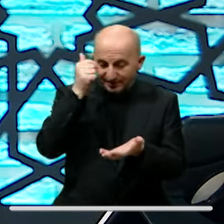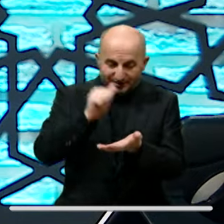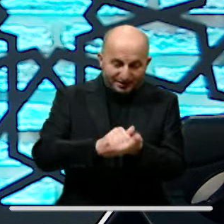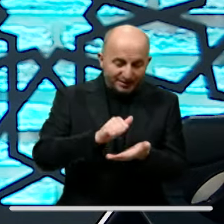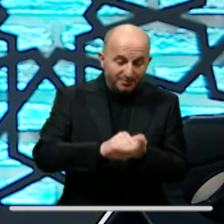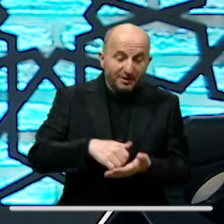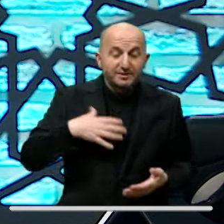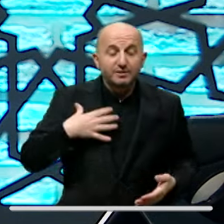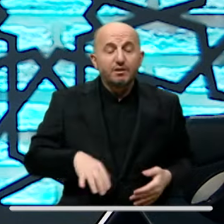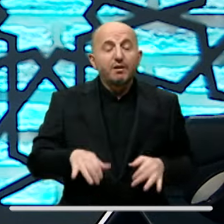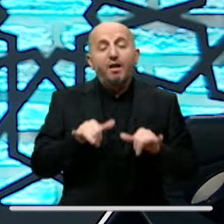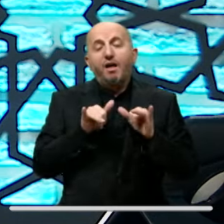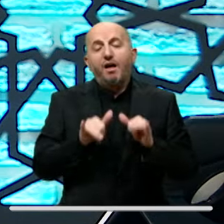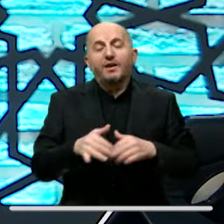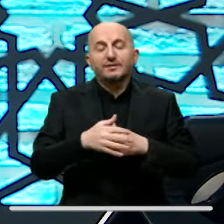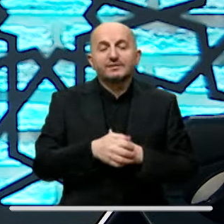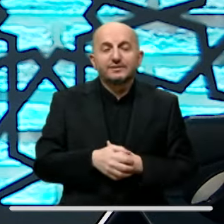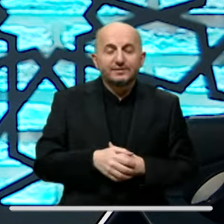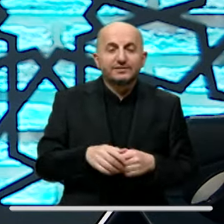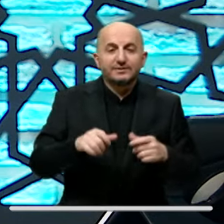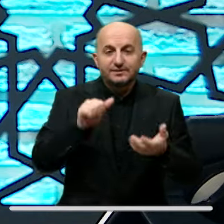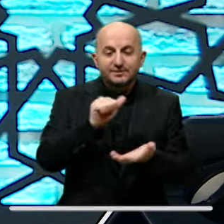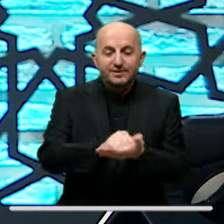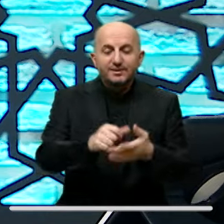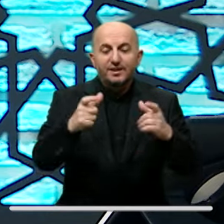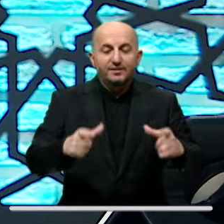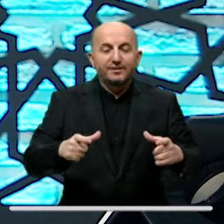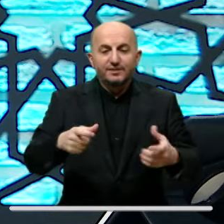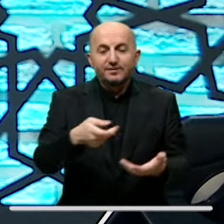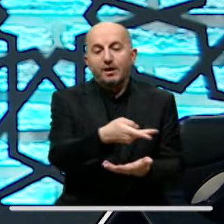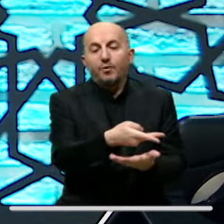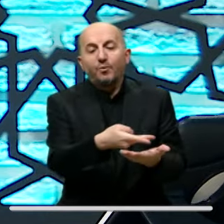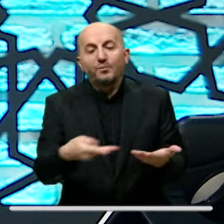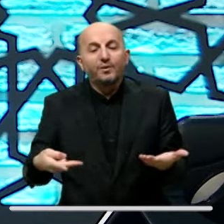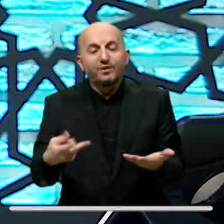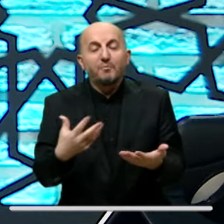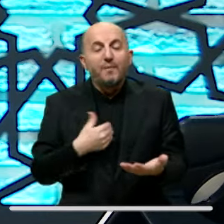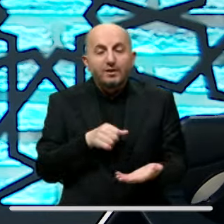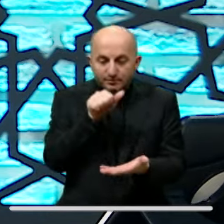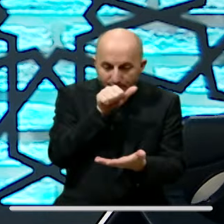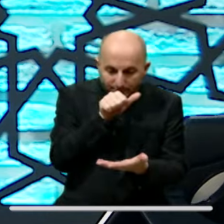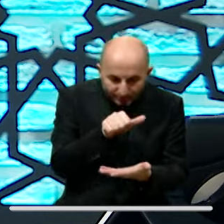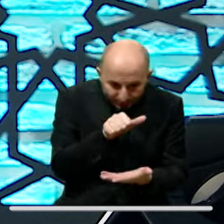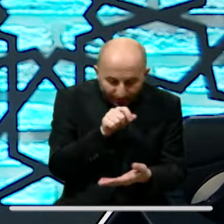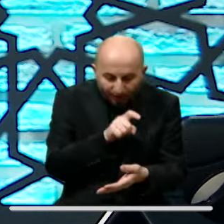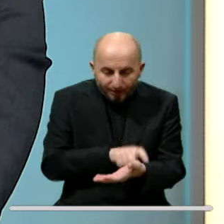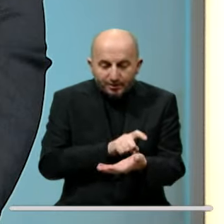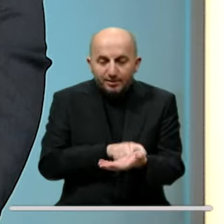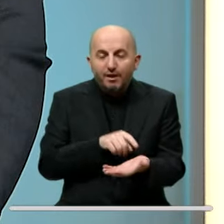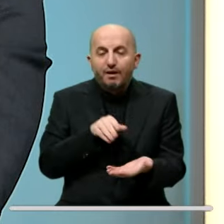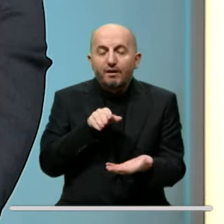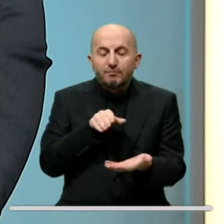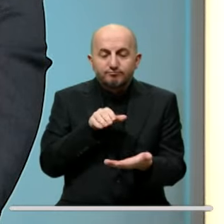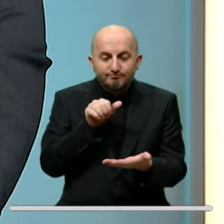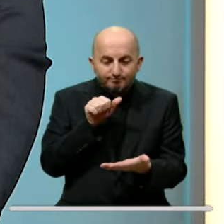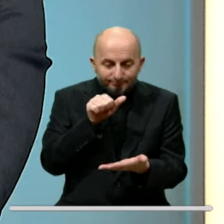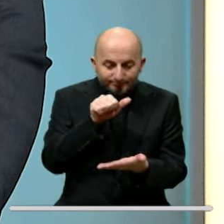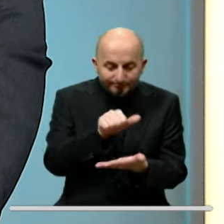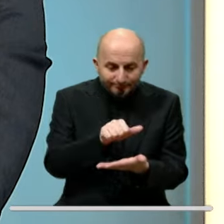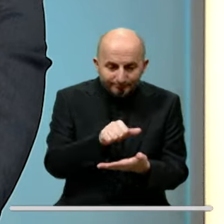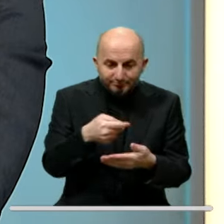Ayhan Bey'de de durum aynısı. Secde mahalline uzandığı anlar oluyor. Haliyle ben secde yapacağım esnada onun üzerine de